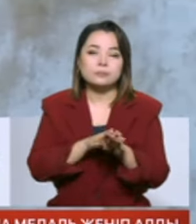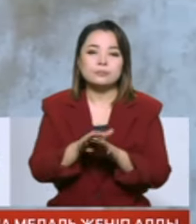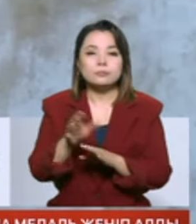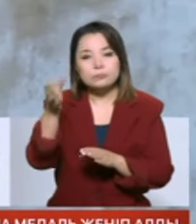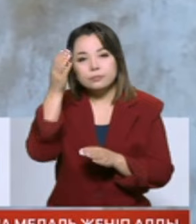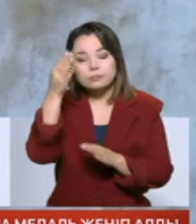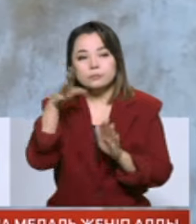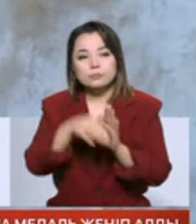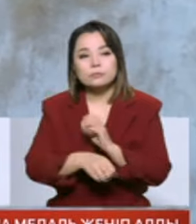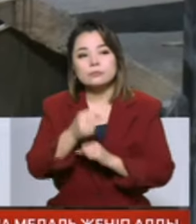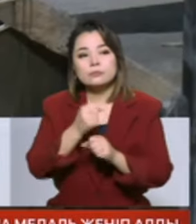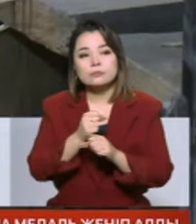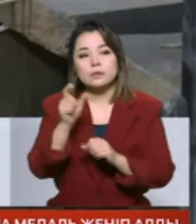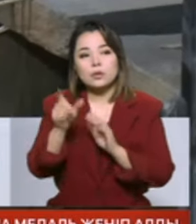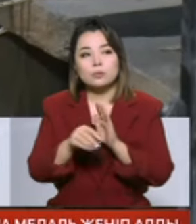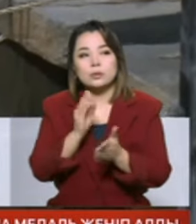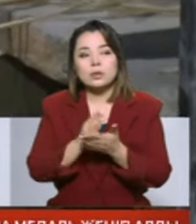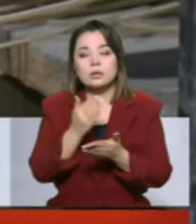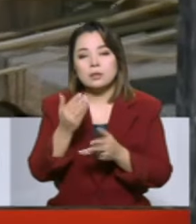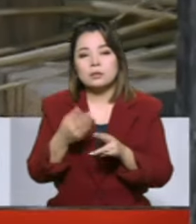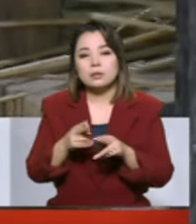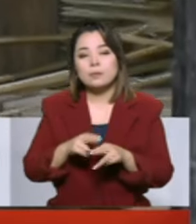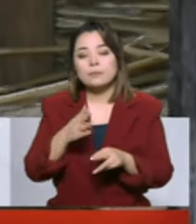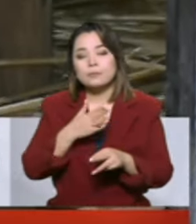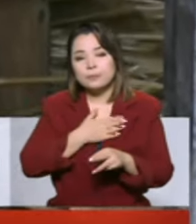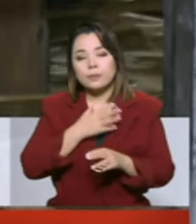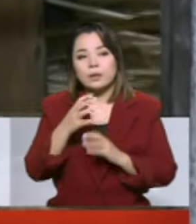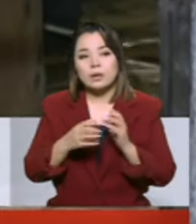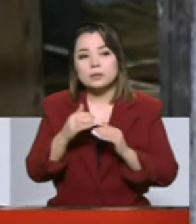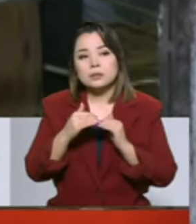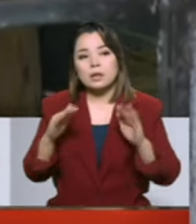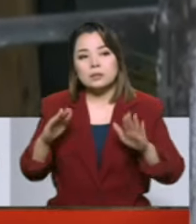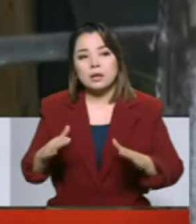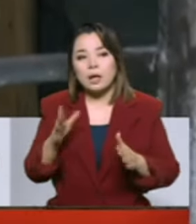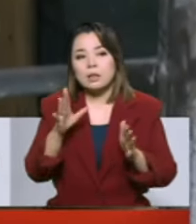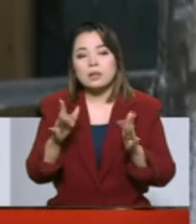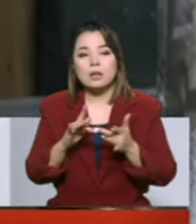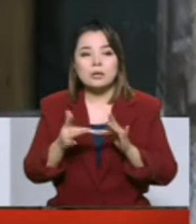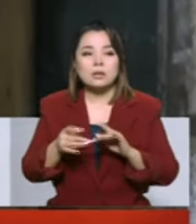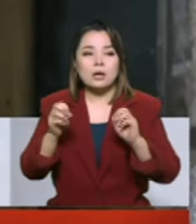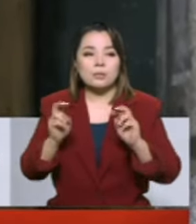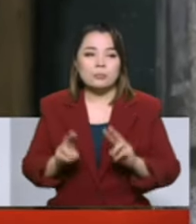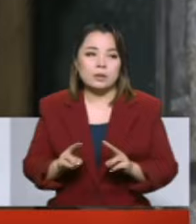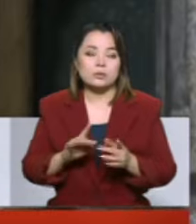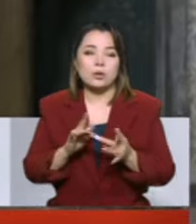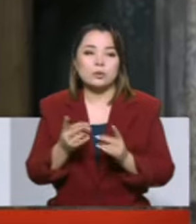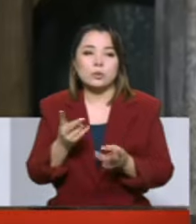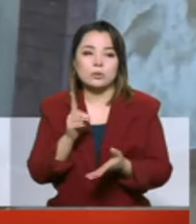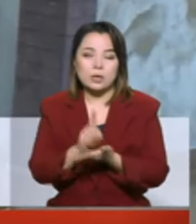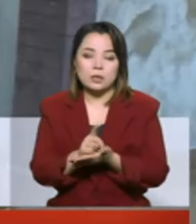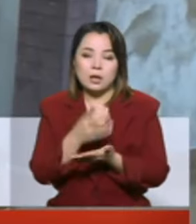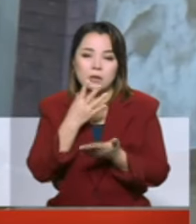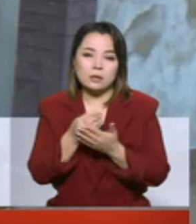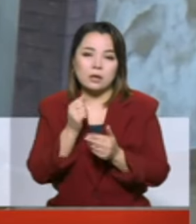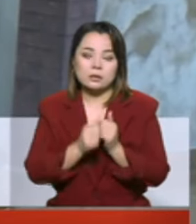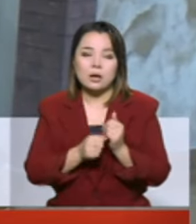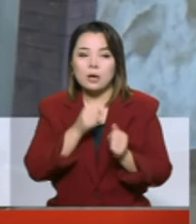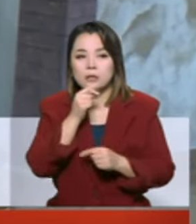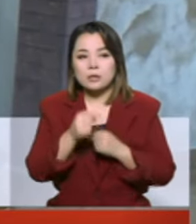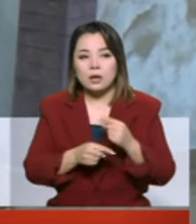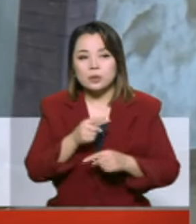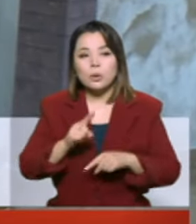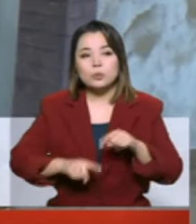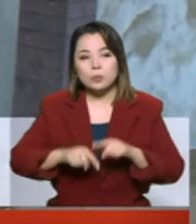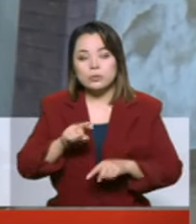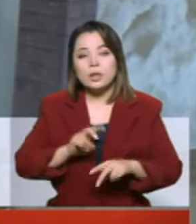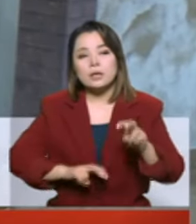ену керек дейді депутат. Оның пікірінше бізде әлемдік деңгейдегі электронды портал болуы керек. Her adam өзінің ата-бабасын